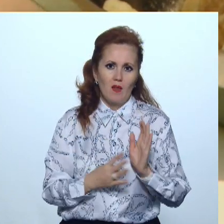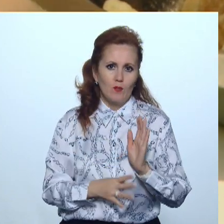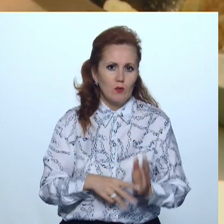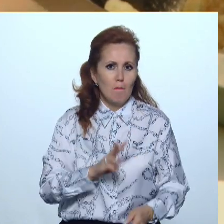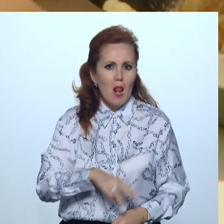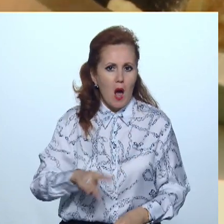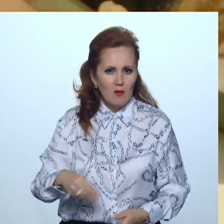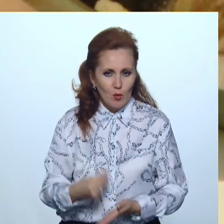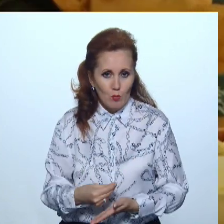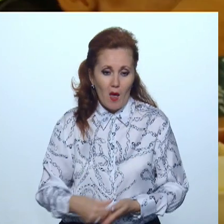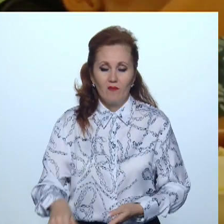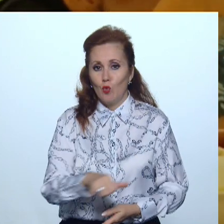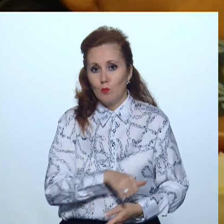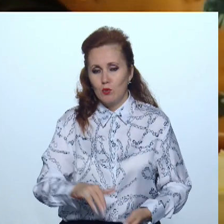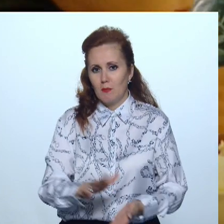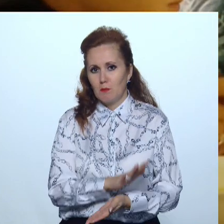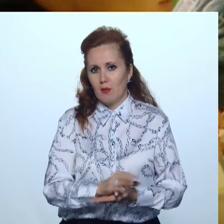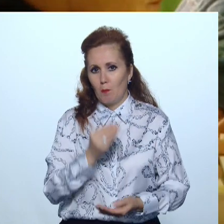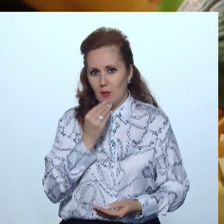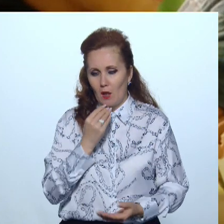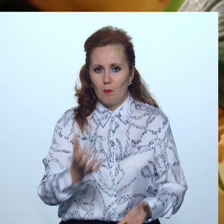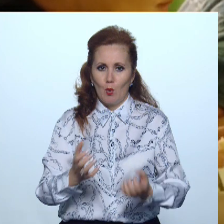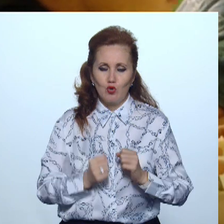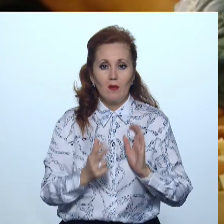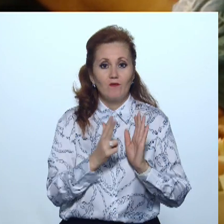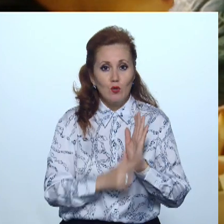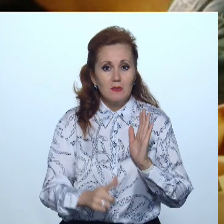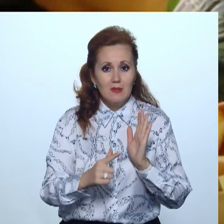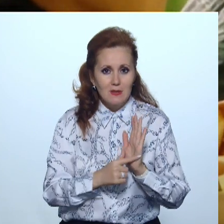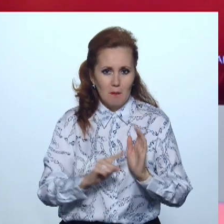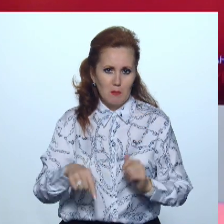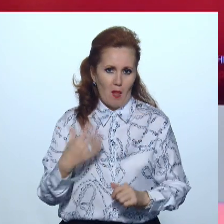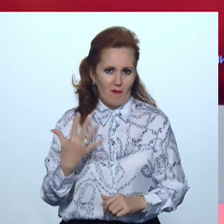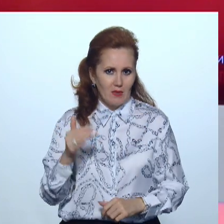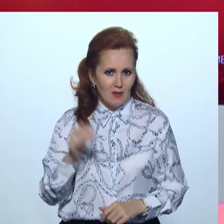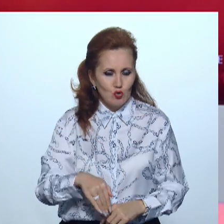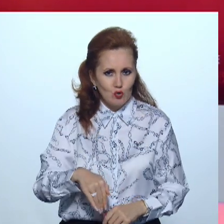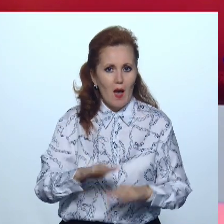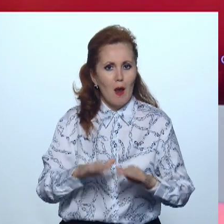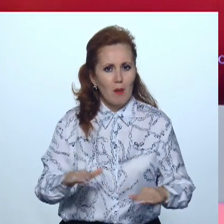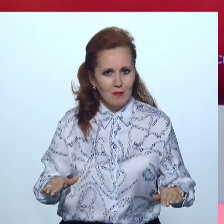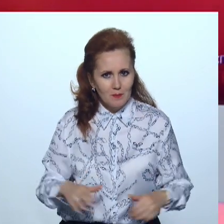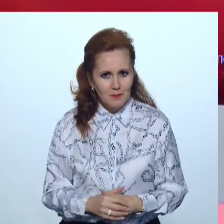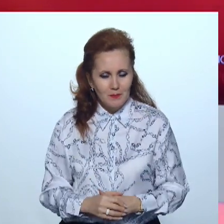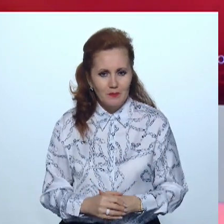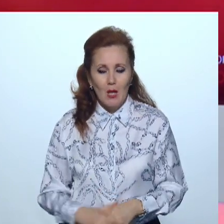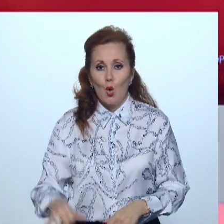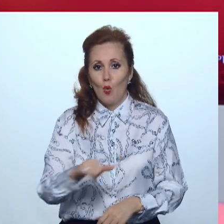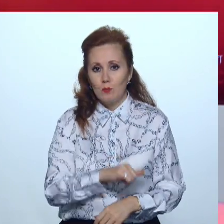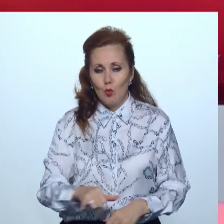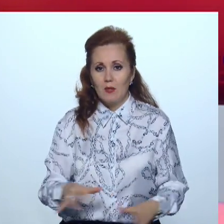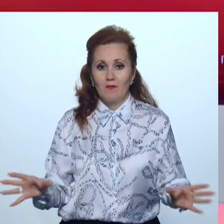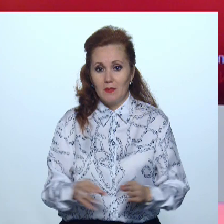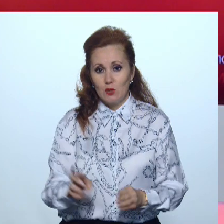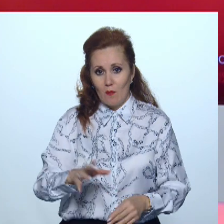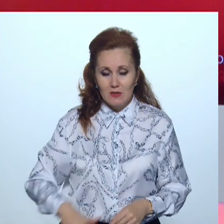Удмуртии, напомню, бесплатное питание получает 87,5 тысяч учеников. Удмуртия вместе со всей страной